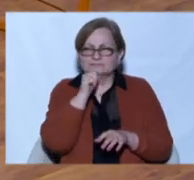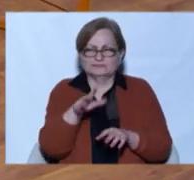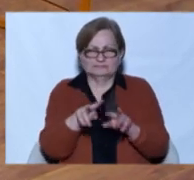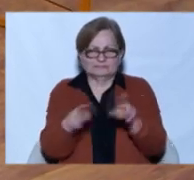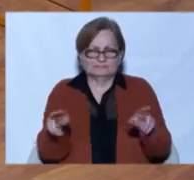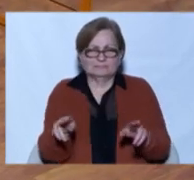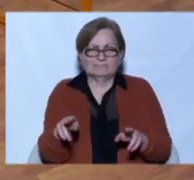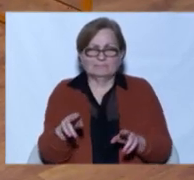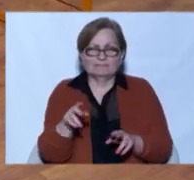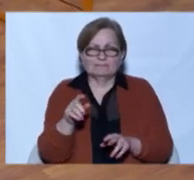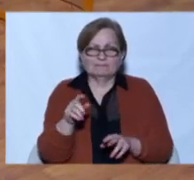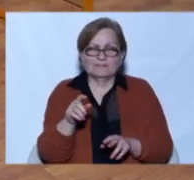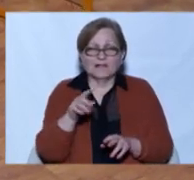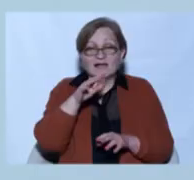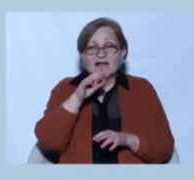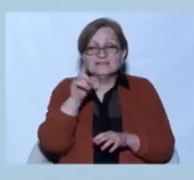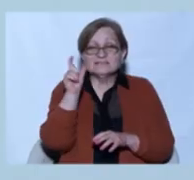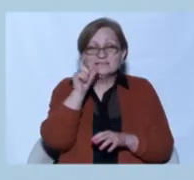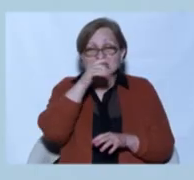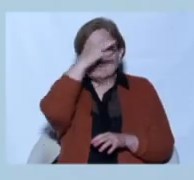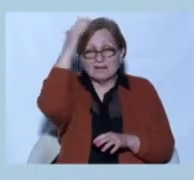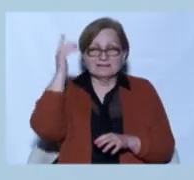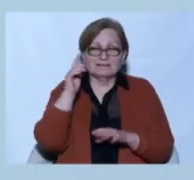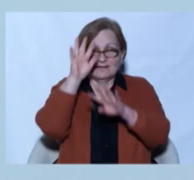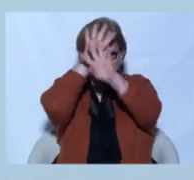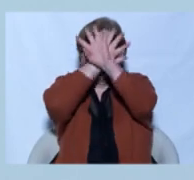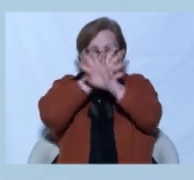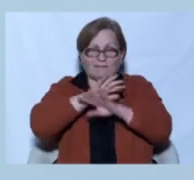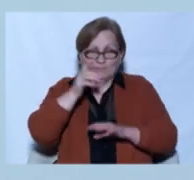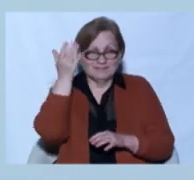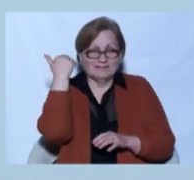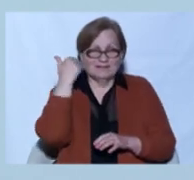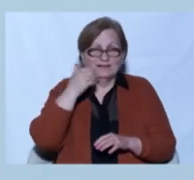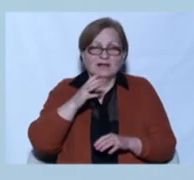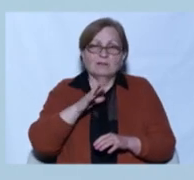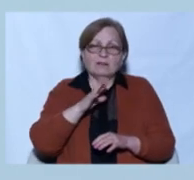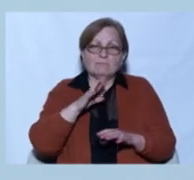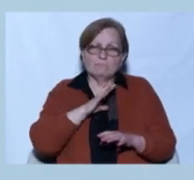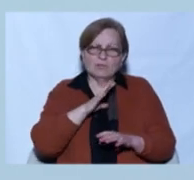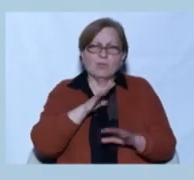მაგალითად, ცისფერ ირემში ბევრი ფრინველია,